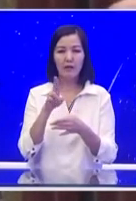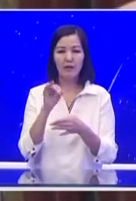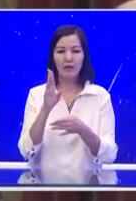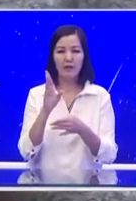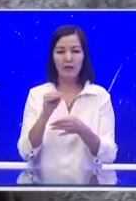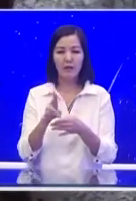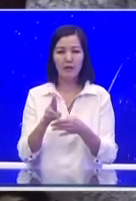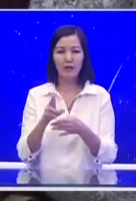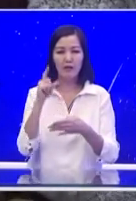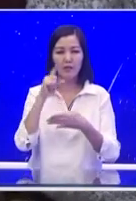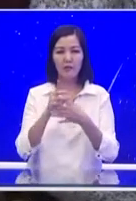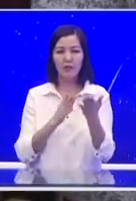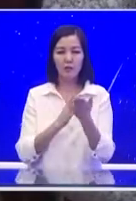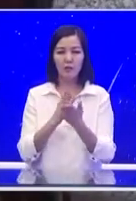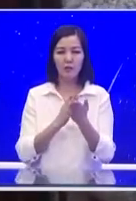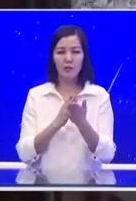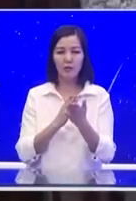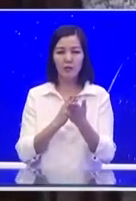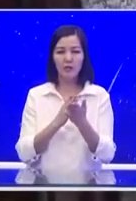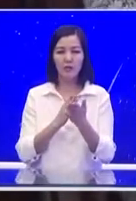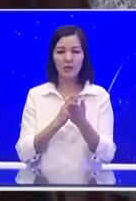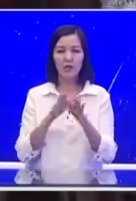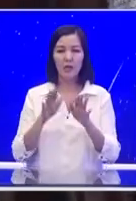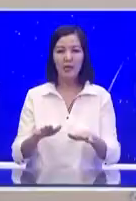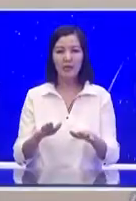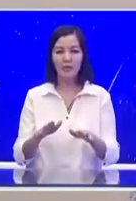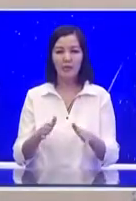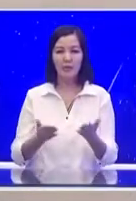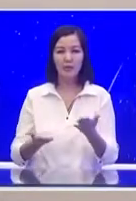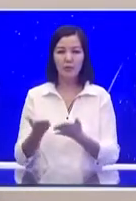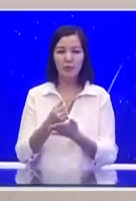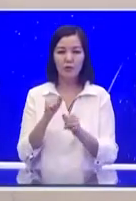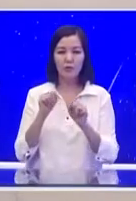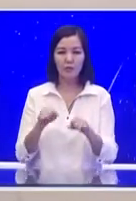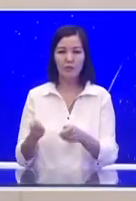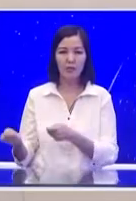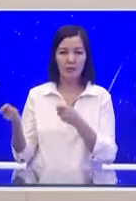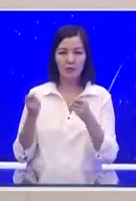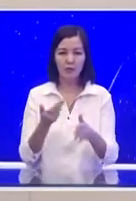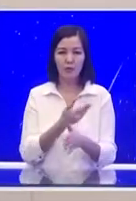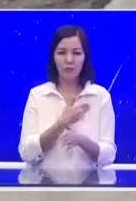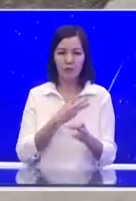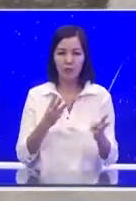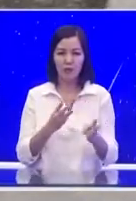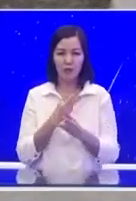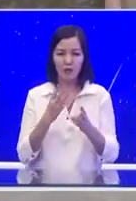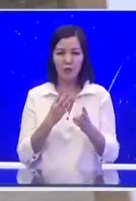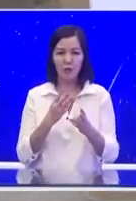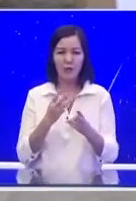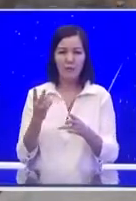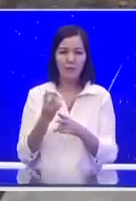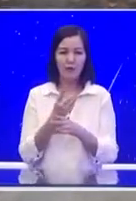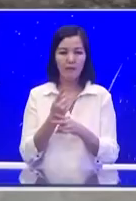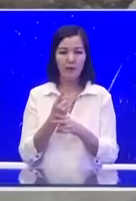слов священнослужителя является открытие пункта приема при мечети, в который поступают продукты питания, а также предметы первой необходимости